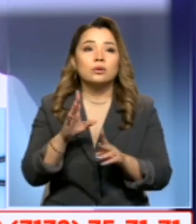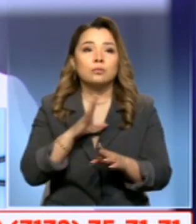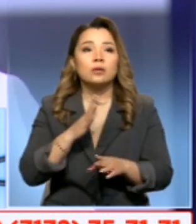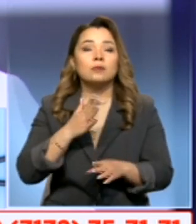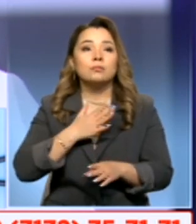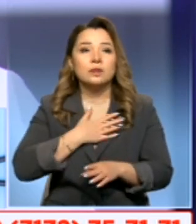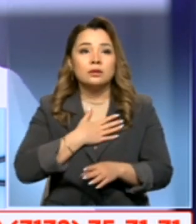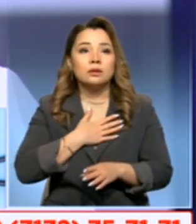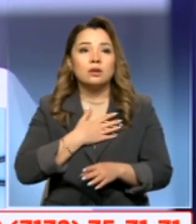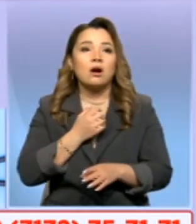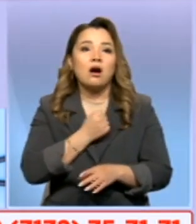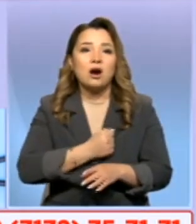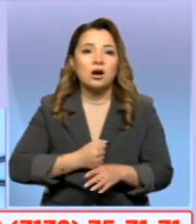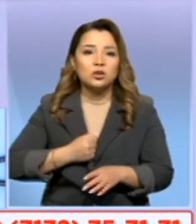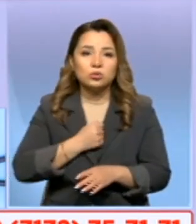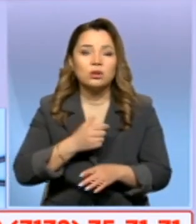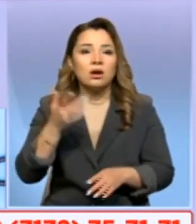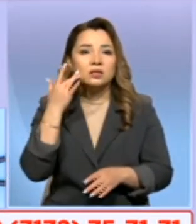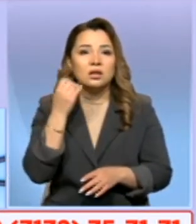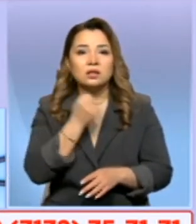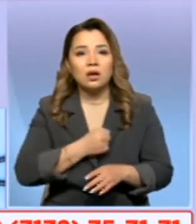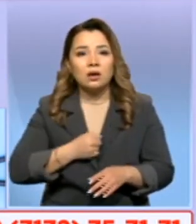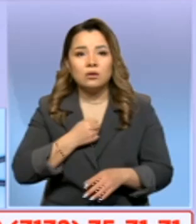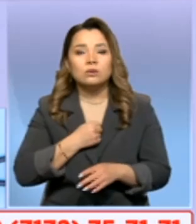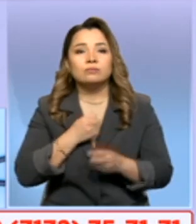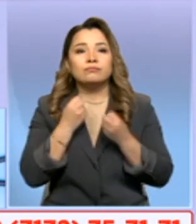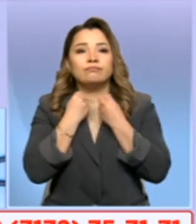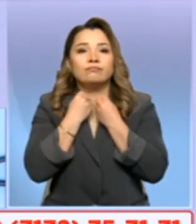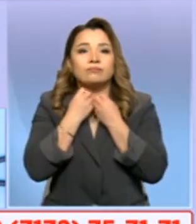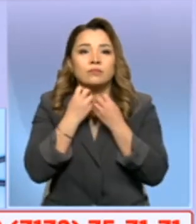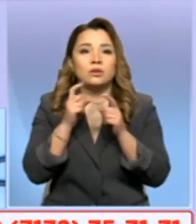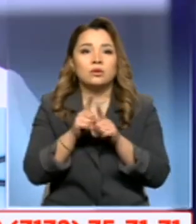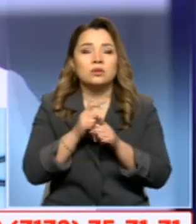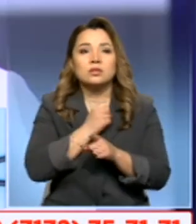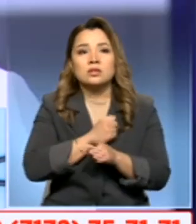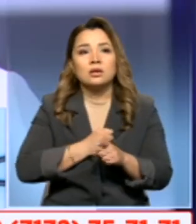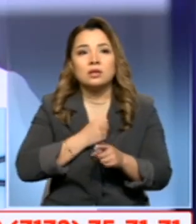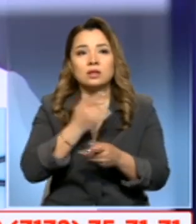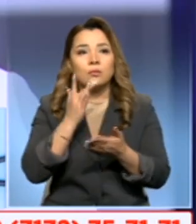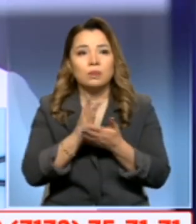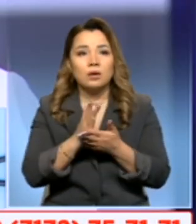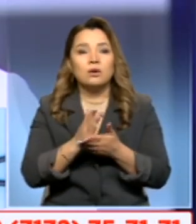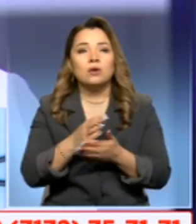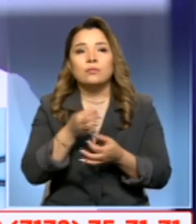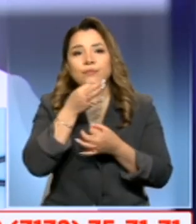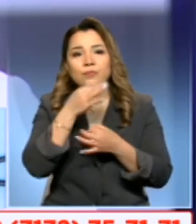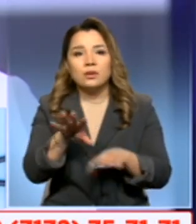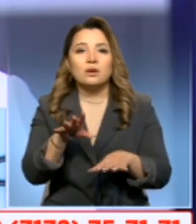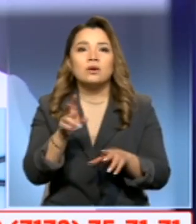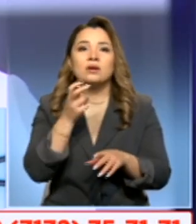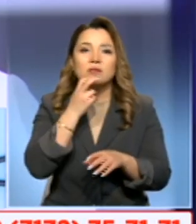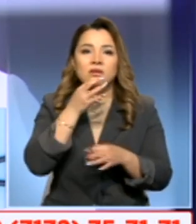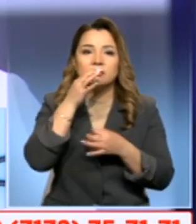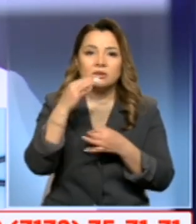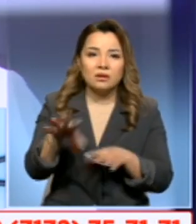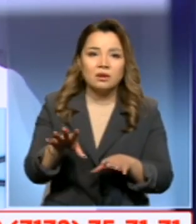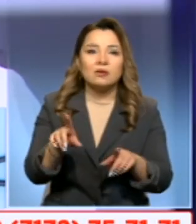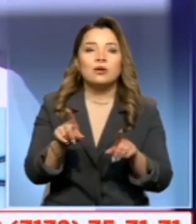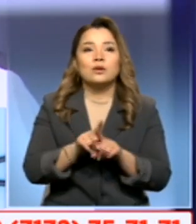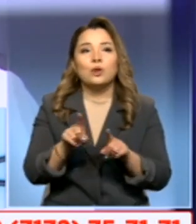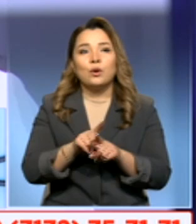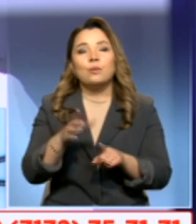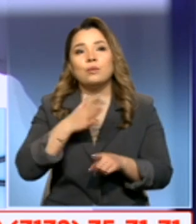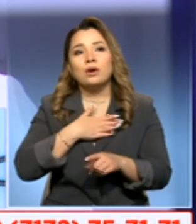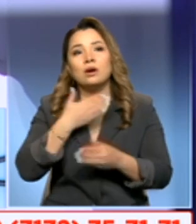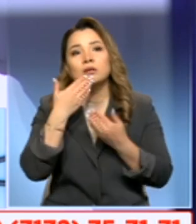Мен ашулана берем, тамағым булығып қысыла береді, көп нәрсе жақпайды, біреу күрсе де жақпайды.